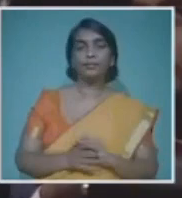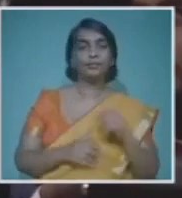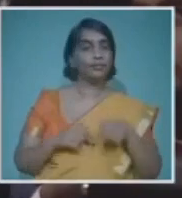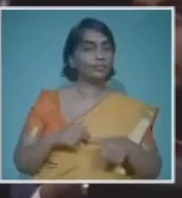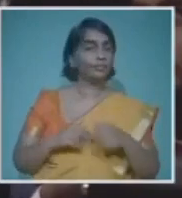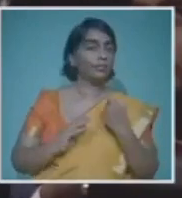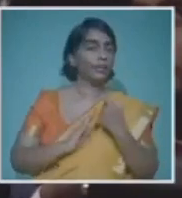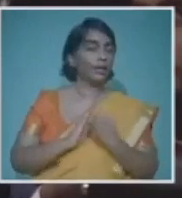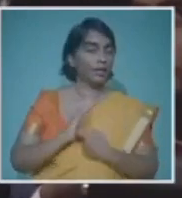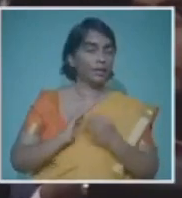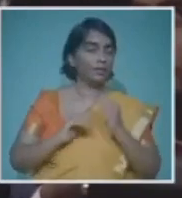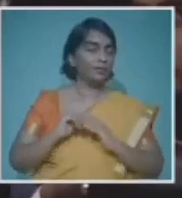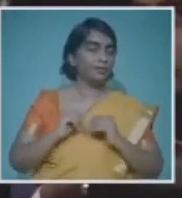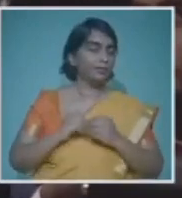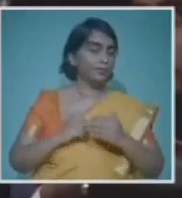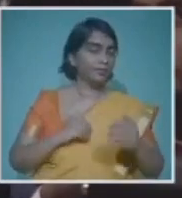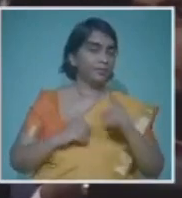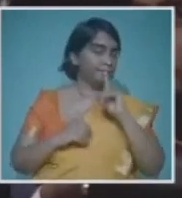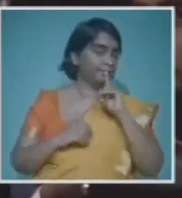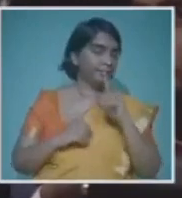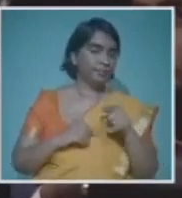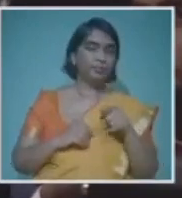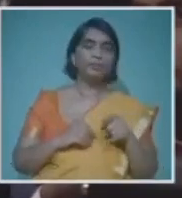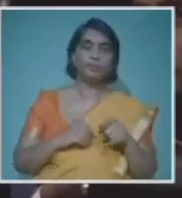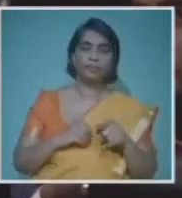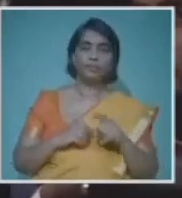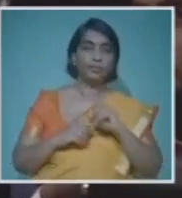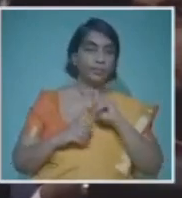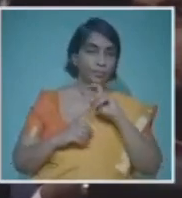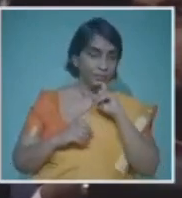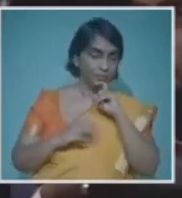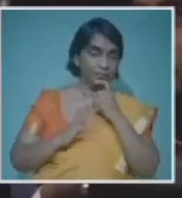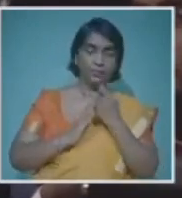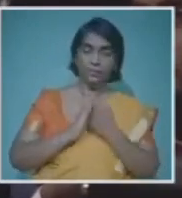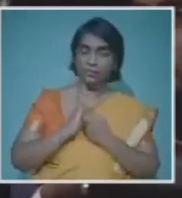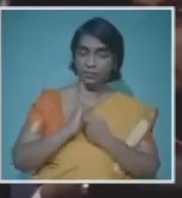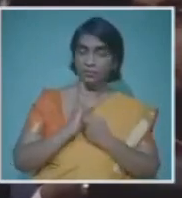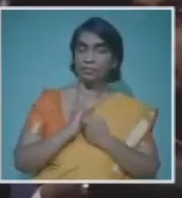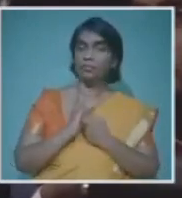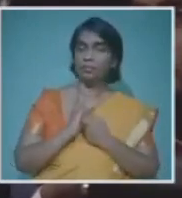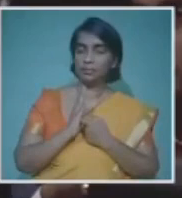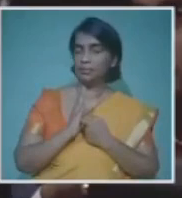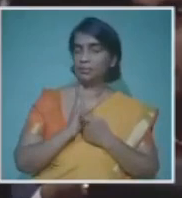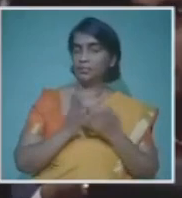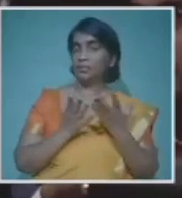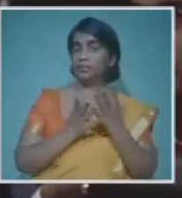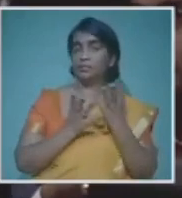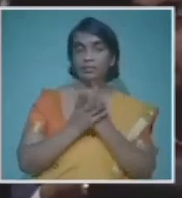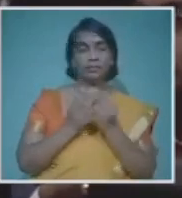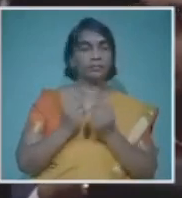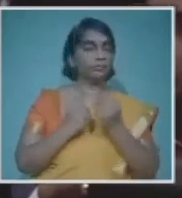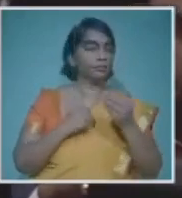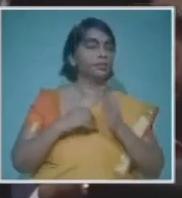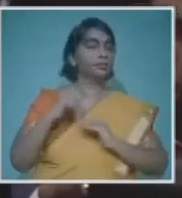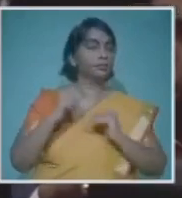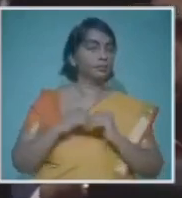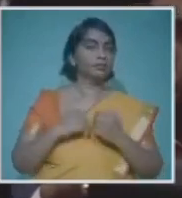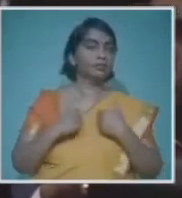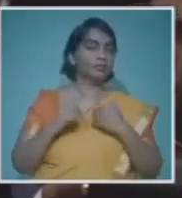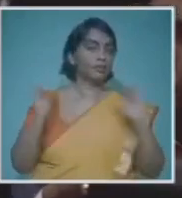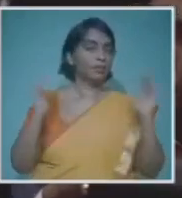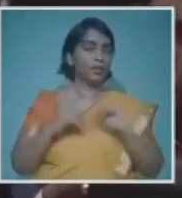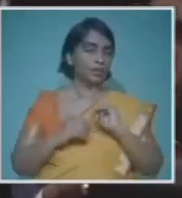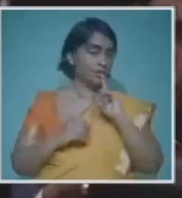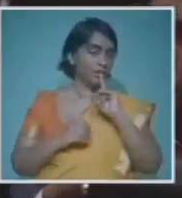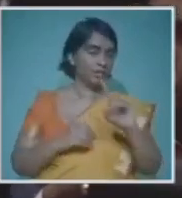මෙතෙන්දී නීතිය ක්‍රියාත්මක කිරීමේ කියන එක මේ අධිකරණයේ යුක්තිය පසඳලීමේ ක්‍රියාවලියට අපිට ලඟු කරන්න